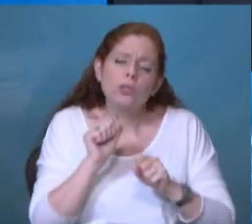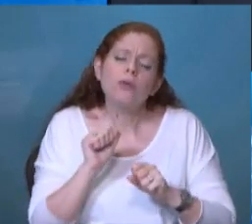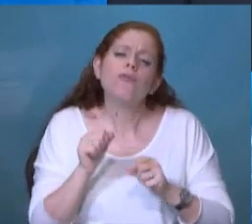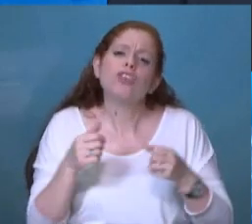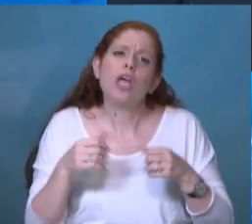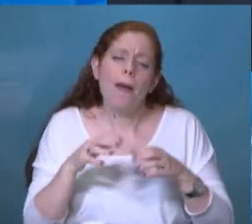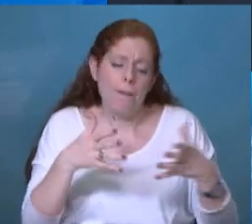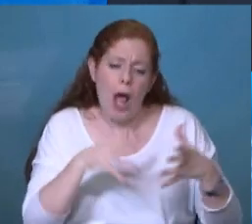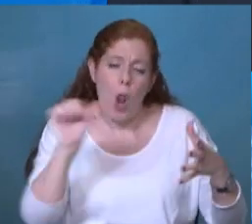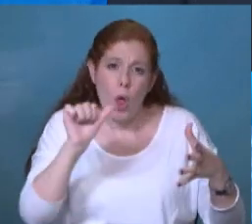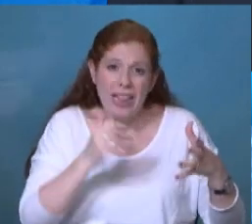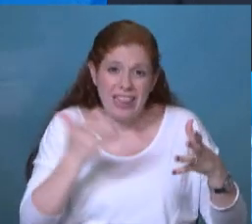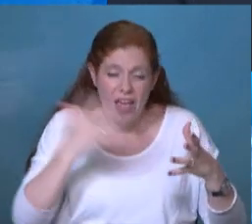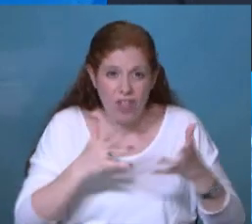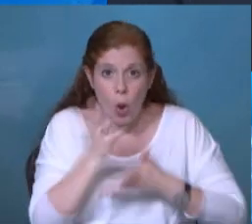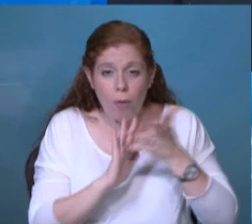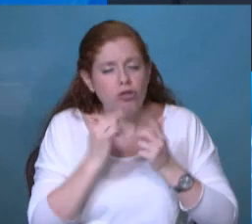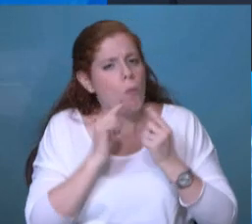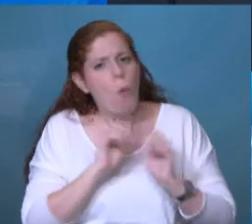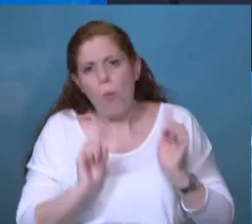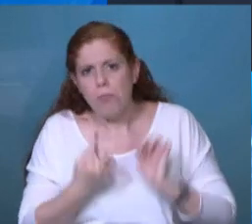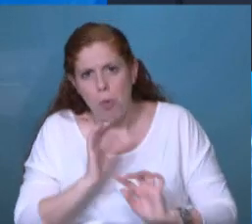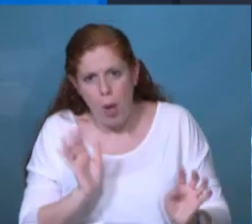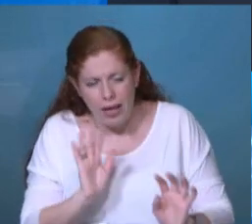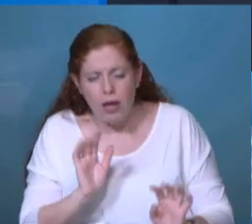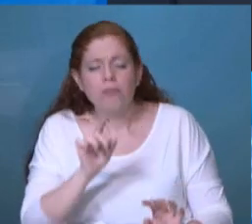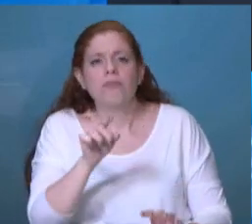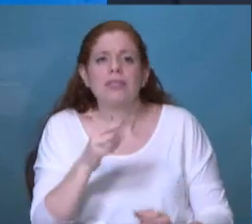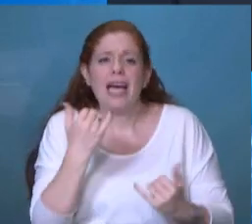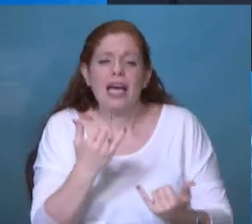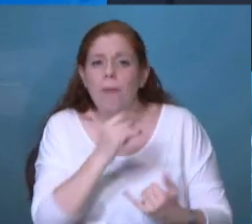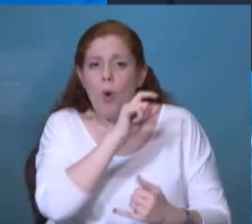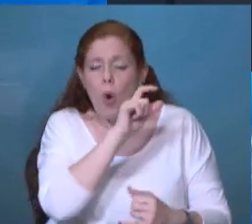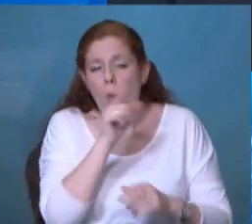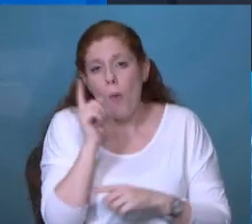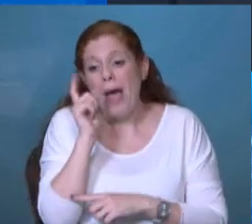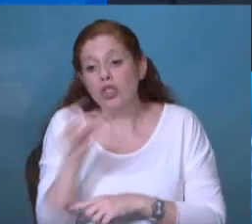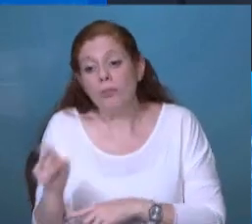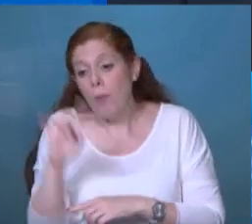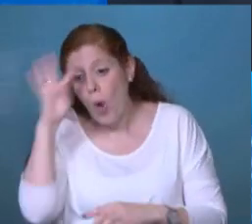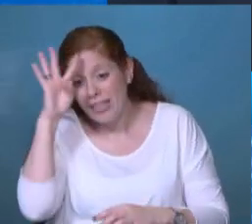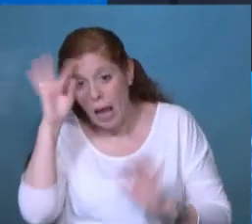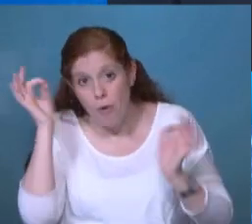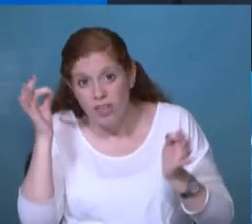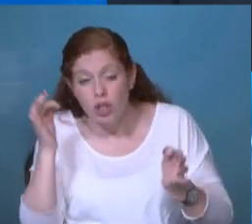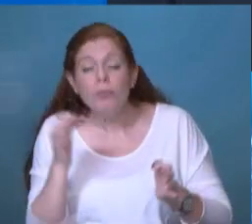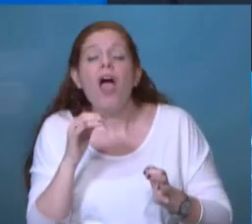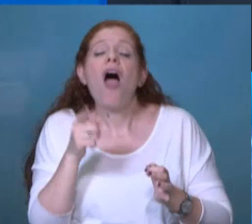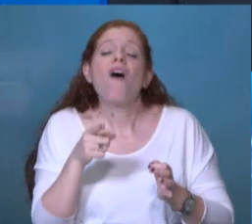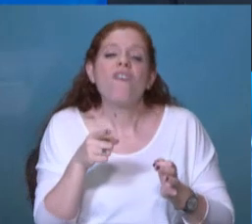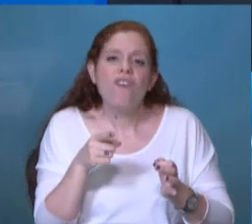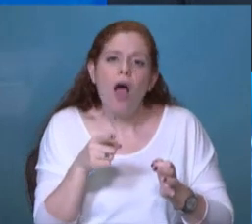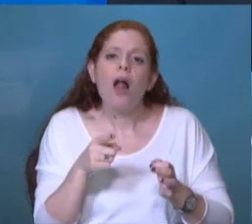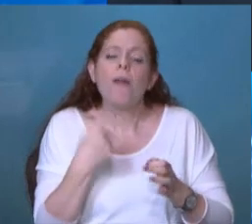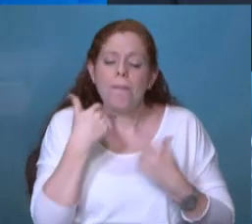נפט עלו באש. באיחוד האמירויות כרגע לא מפנים אצבע מאשימה לגורם מסוים, גם לא לאיראן באופן רשמי, אבל פרשנים באיחוד האמירויות